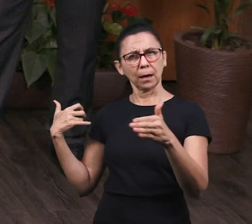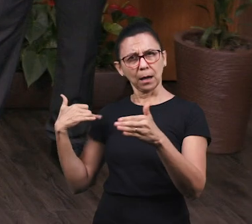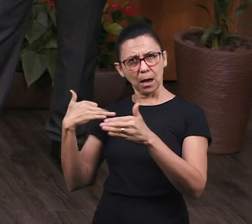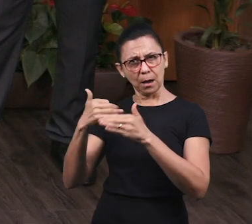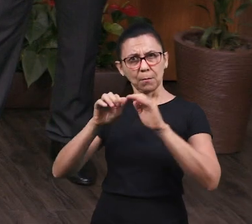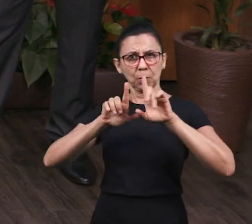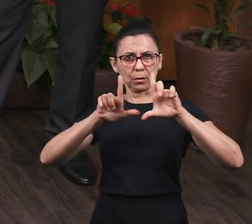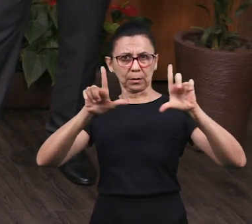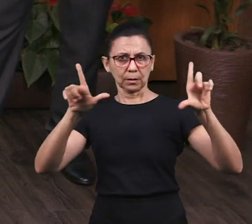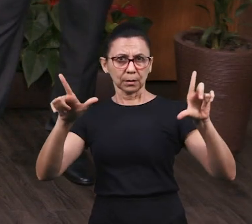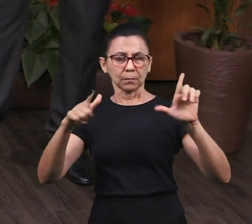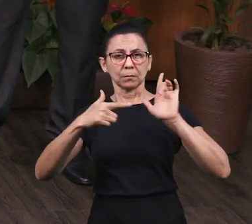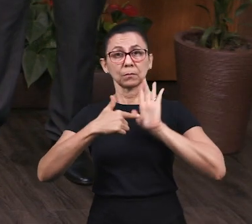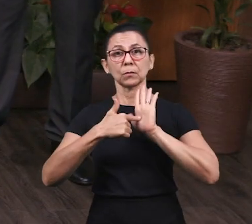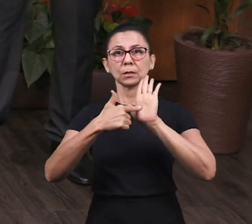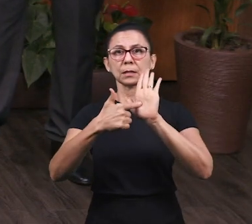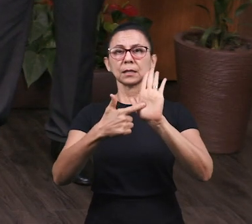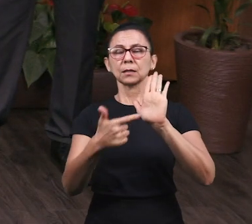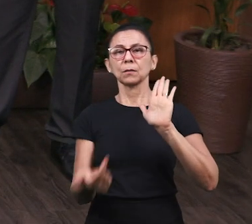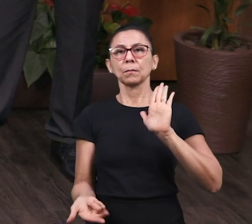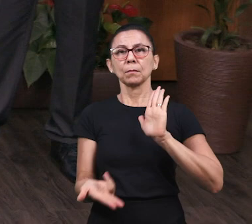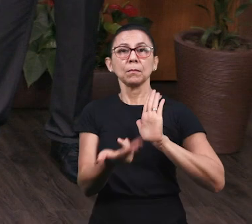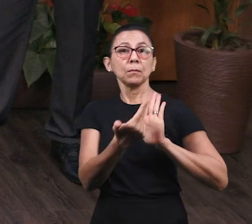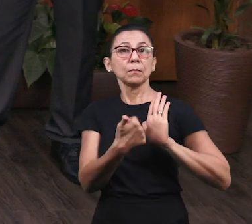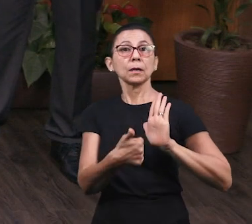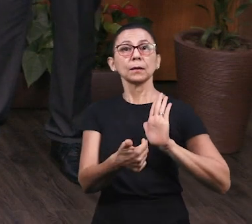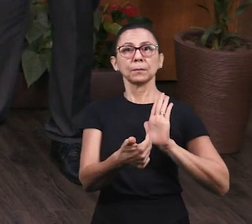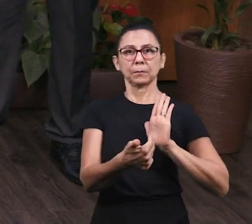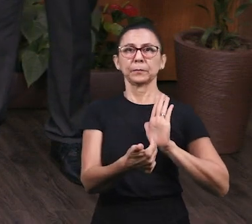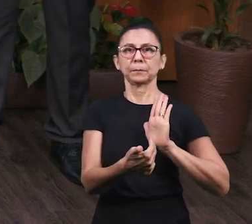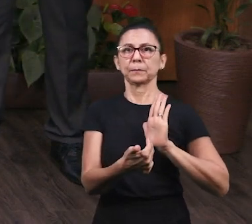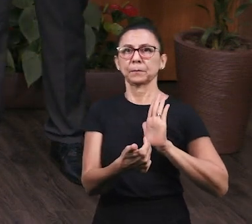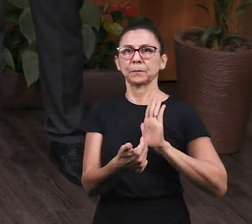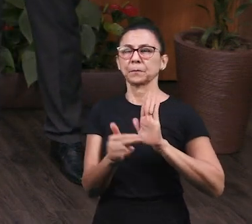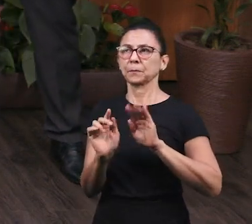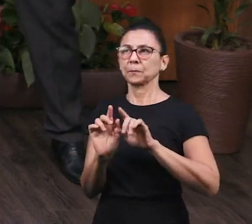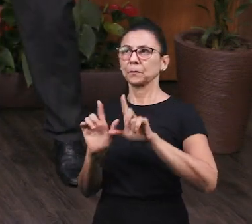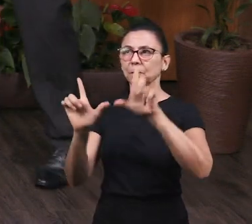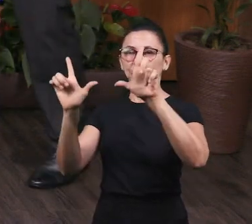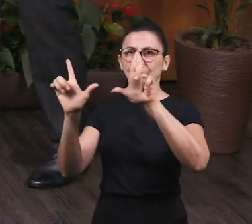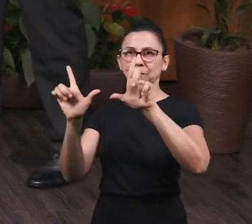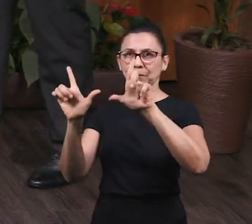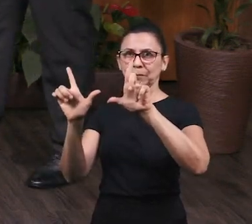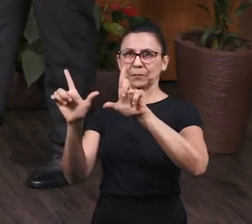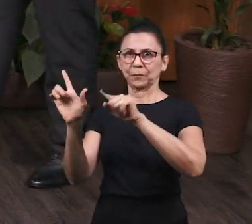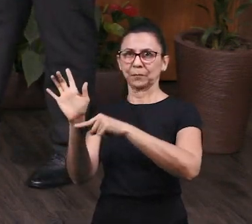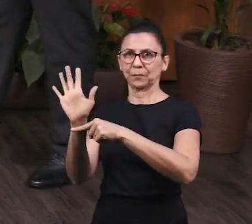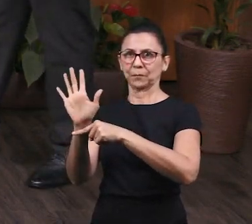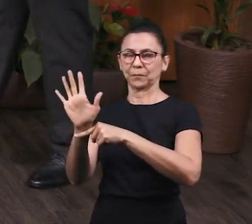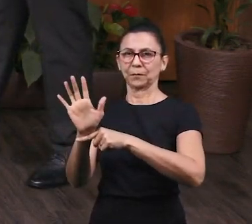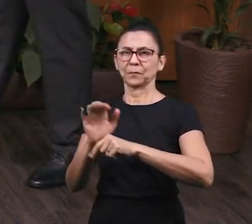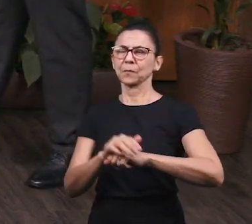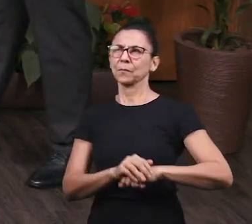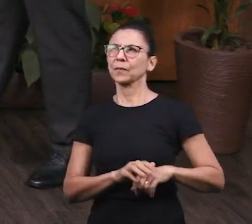Nous avons montré un plan qui va apparaître maintenant à l'écran dans ce voyage